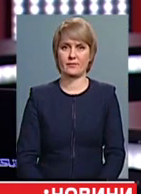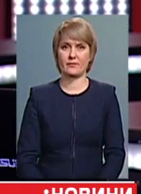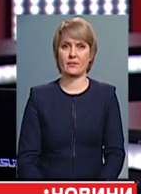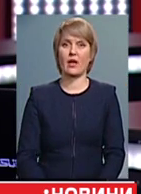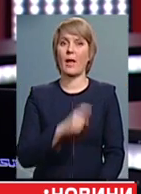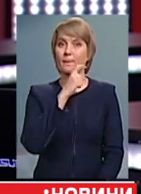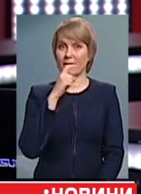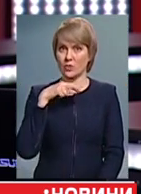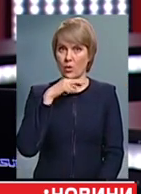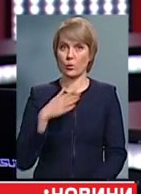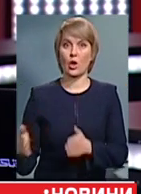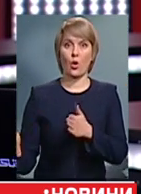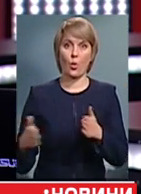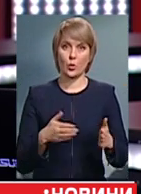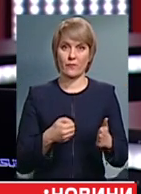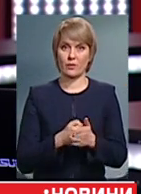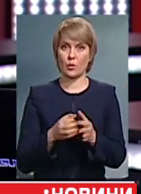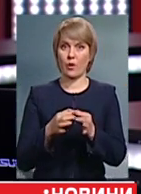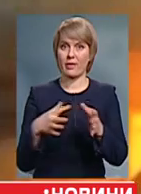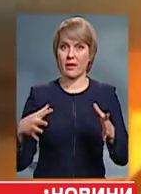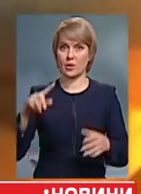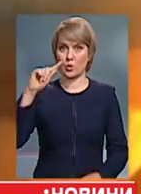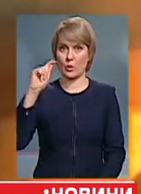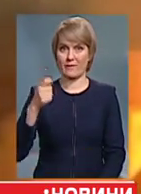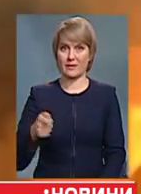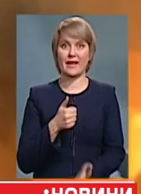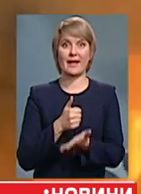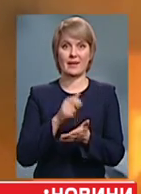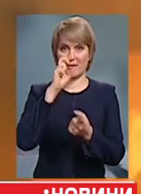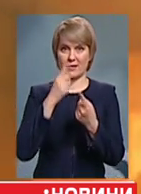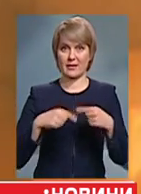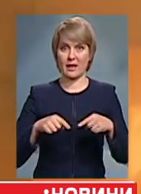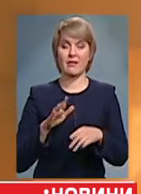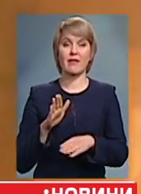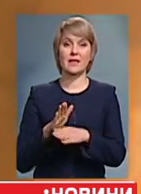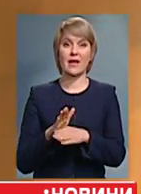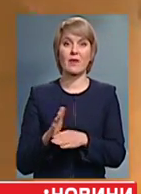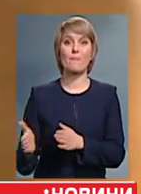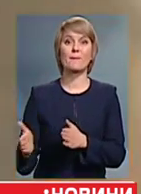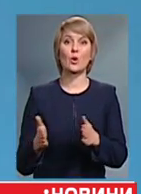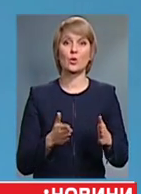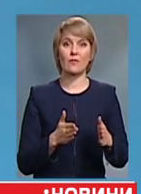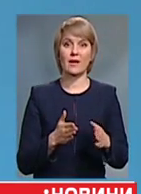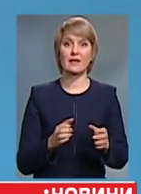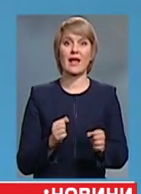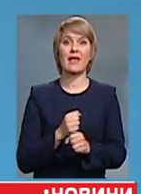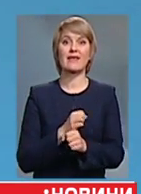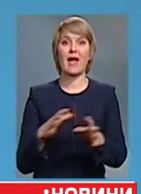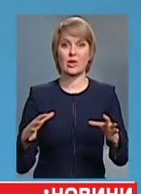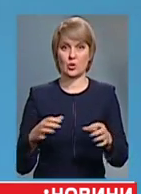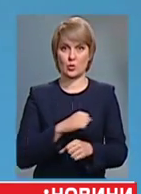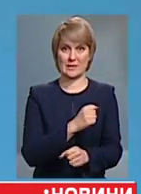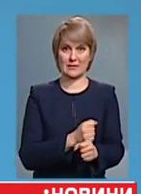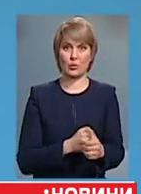Північна Корея готова до ядерної війни. Лідер країни Кім Чен Ын наказав підготувати ядерну зброю до використання у будь-який момент. Про